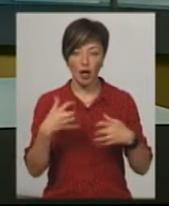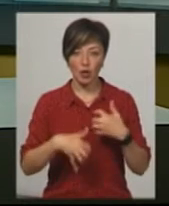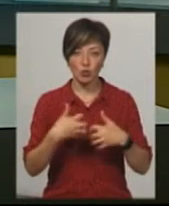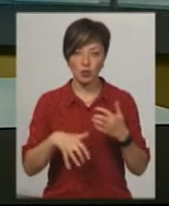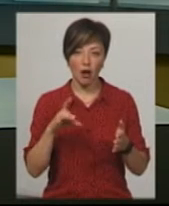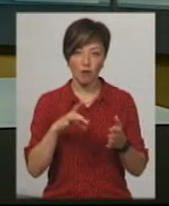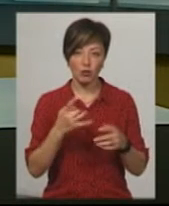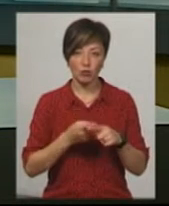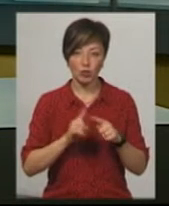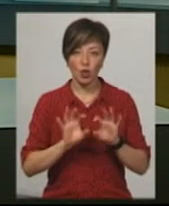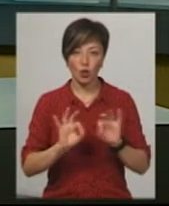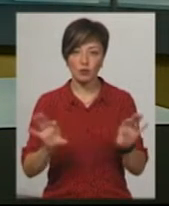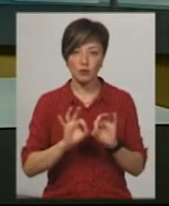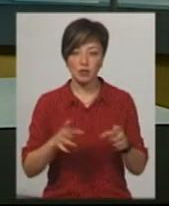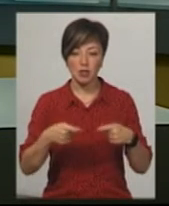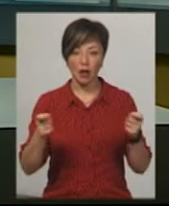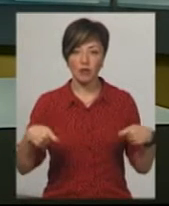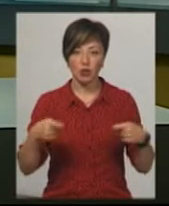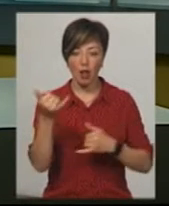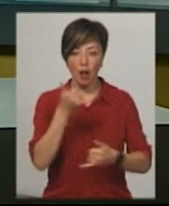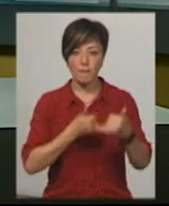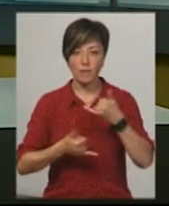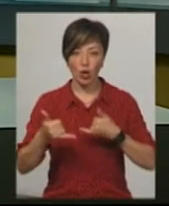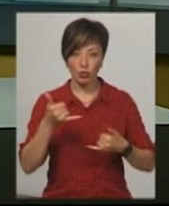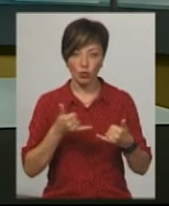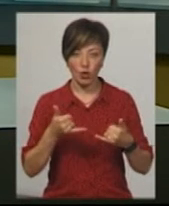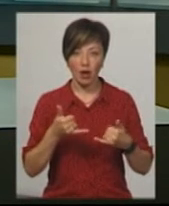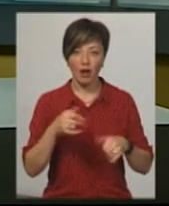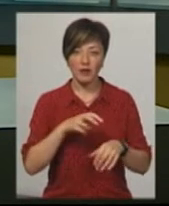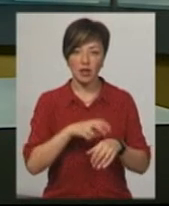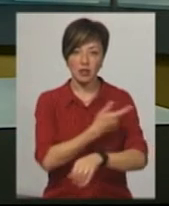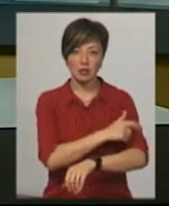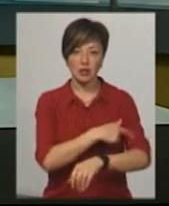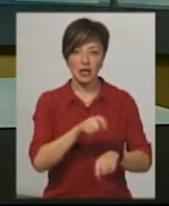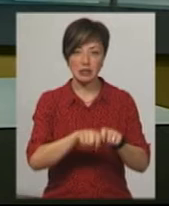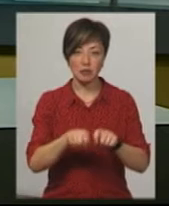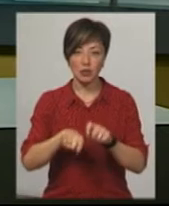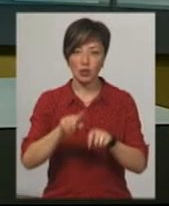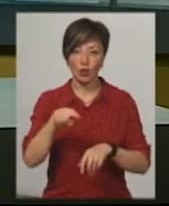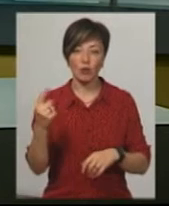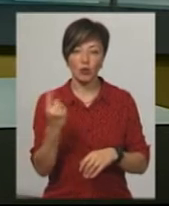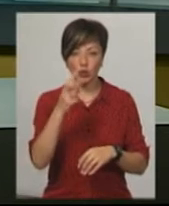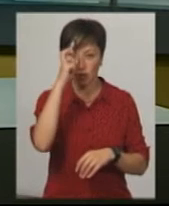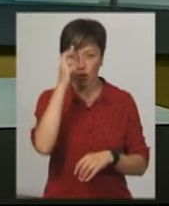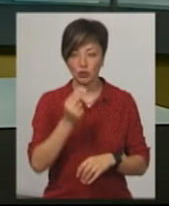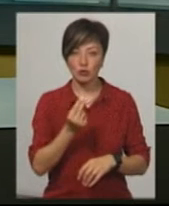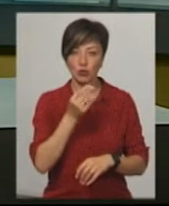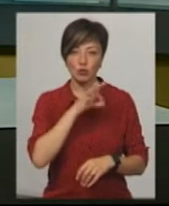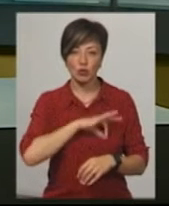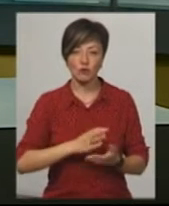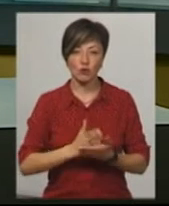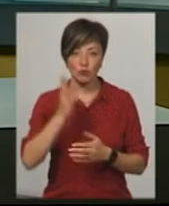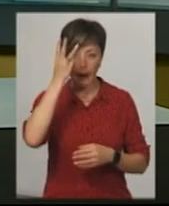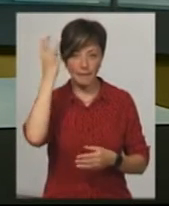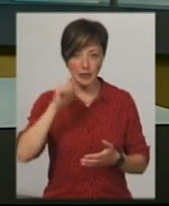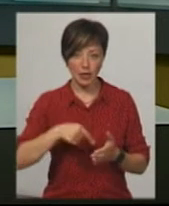кавуни. Про це Суспільному розповіла завідуюча лабораторією ветеринарно-санітарної експертизи номер 1 Держпродспоживслужби Хмельницького